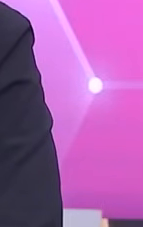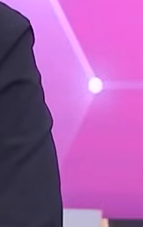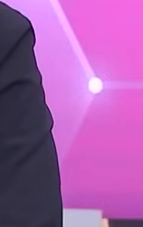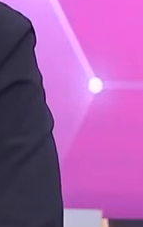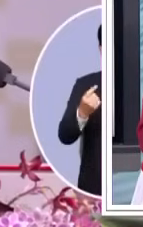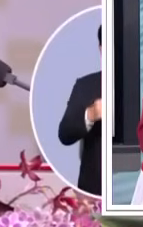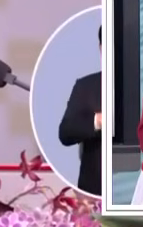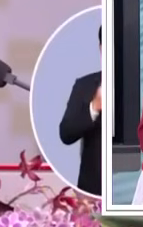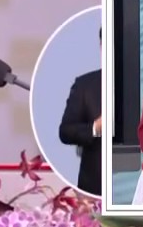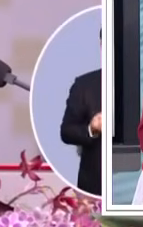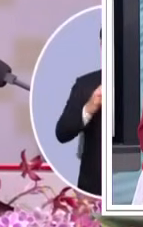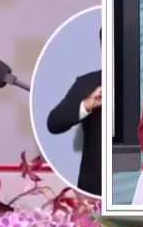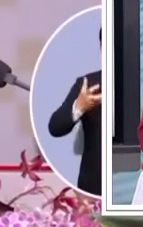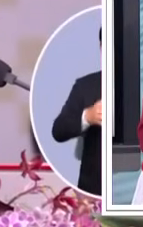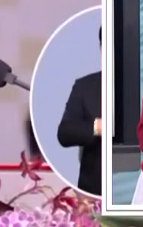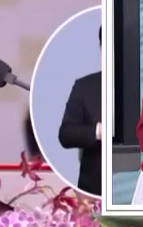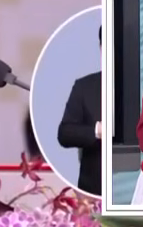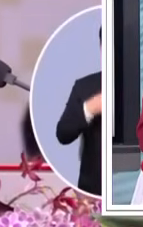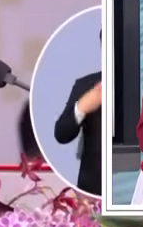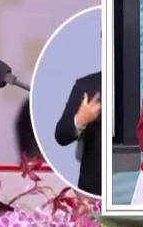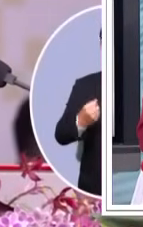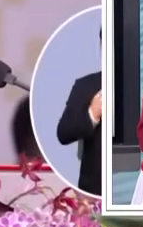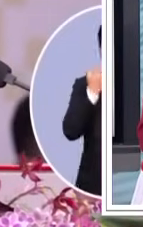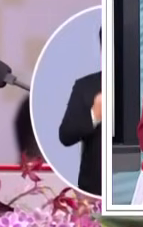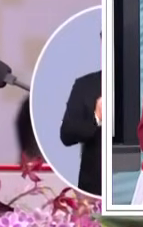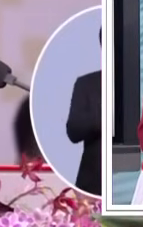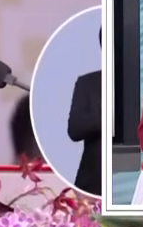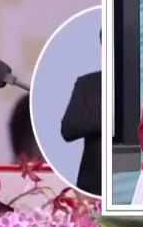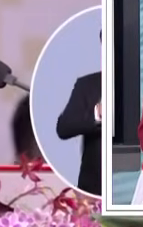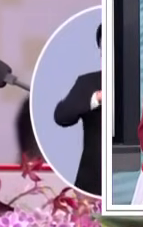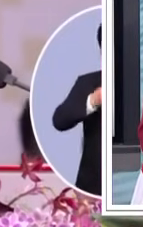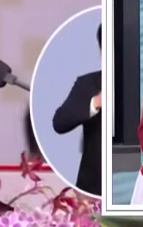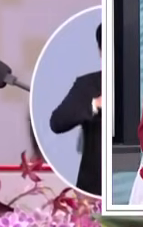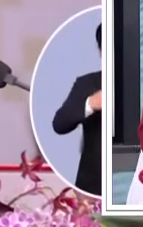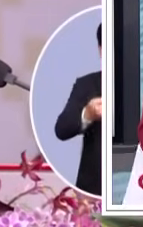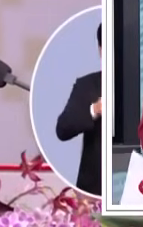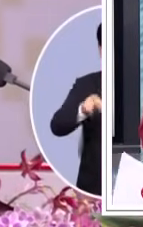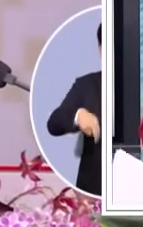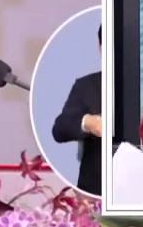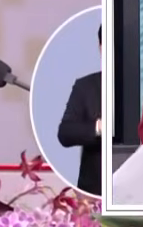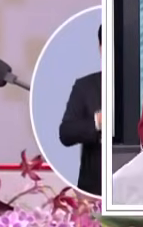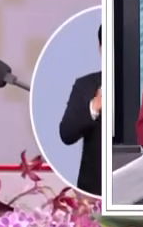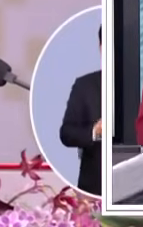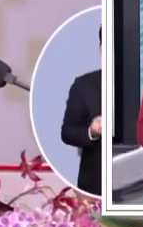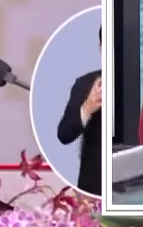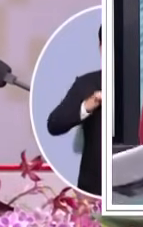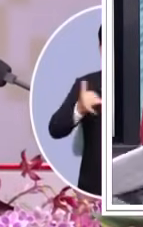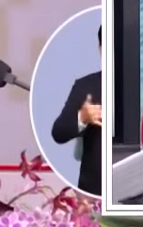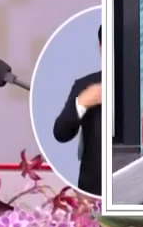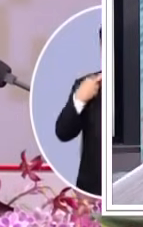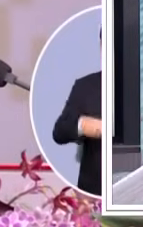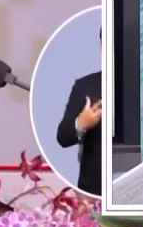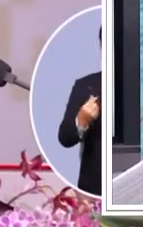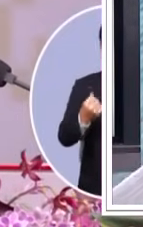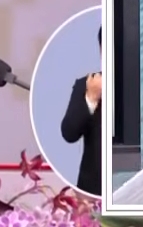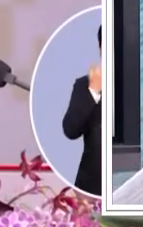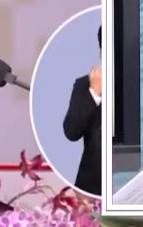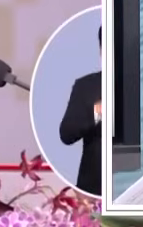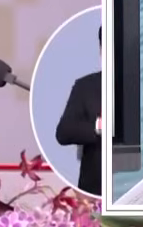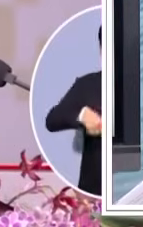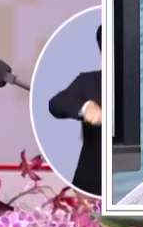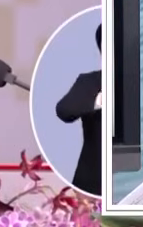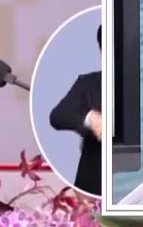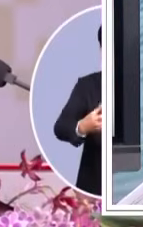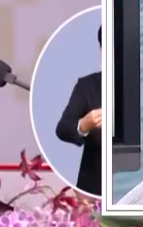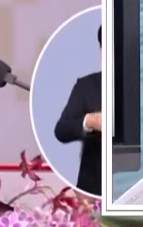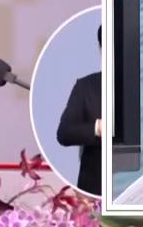也是现在目前我觉得蓝绿可以得到共识的，因为他的第二点，国家根宝的家就是台湾是我们的家。 对， 所以现在看起来哈，蓝